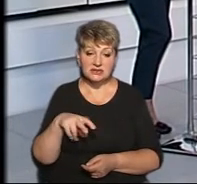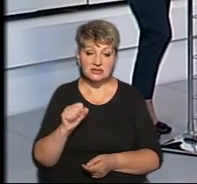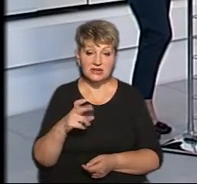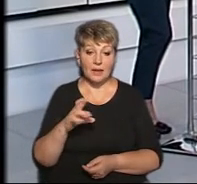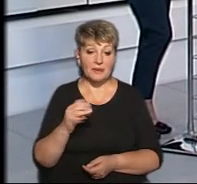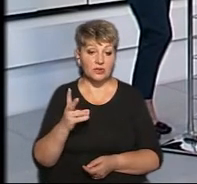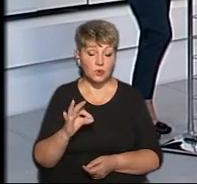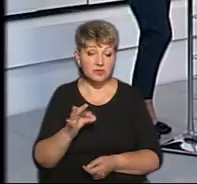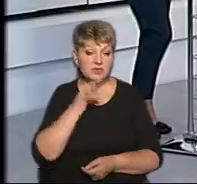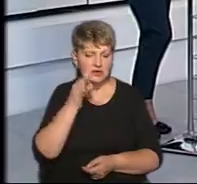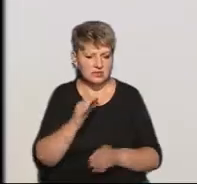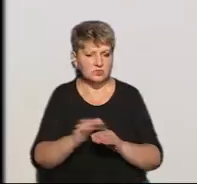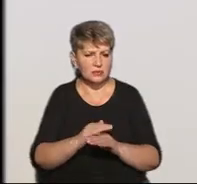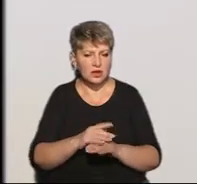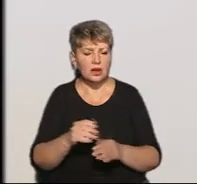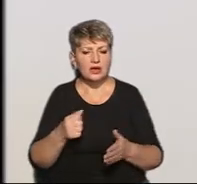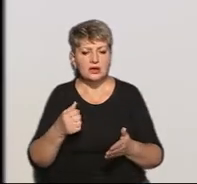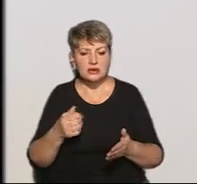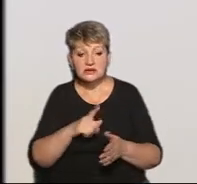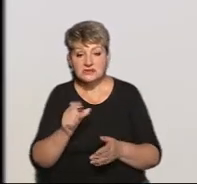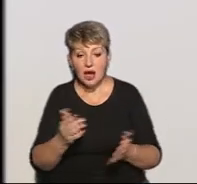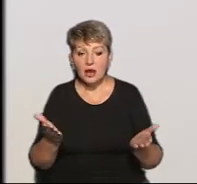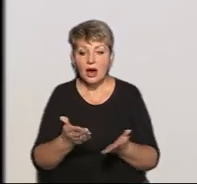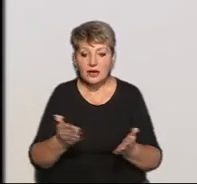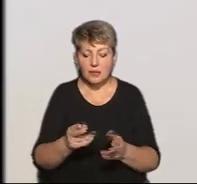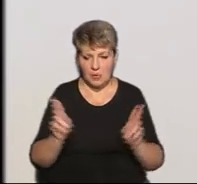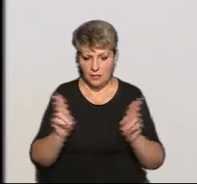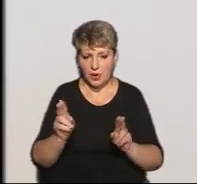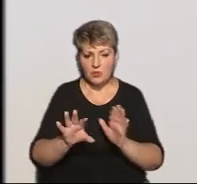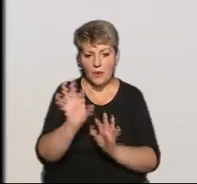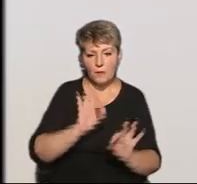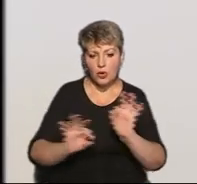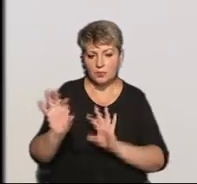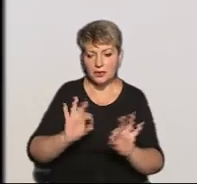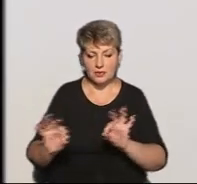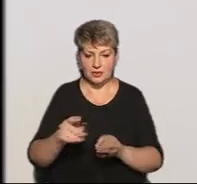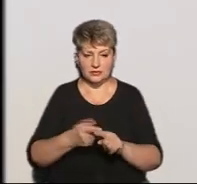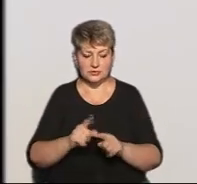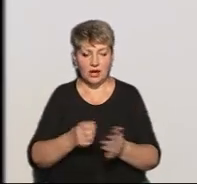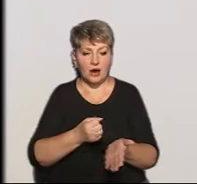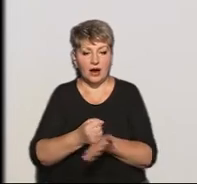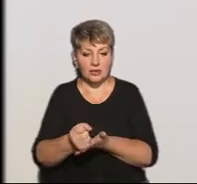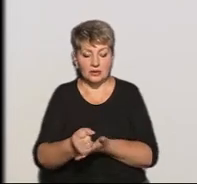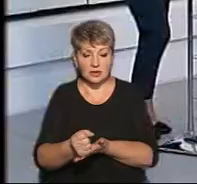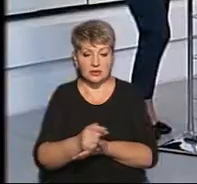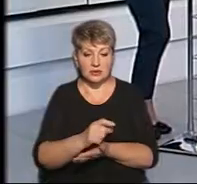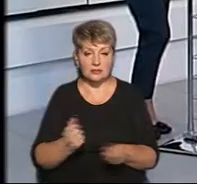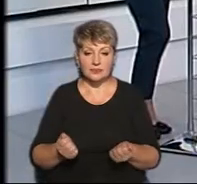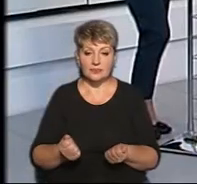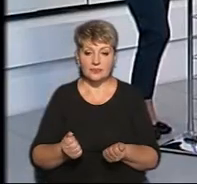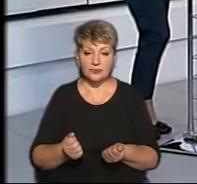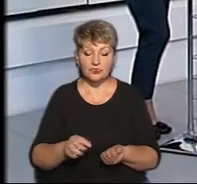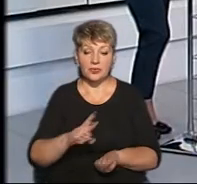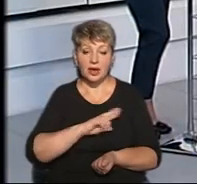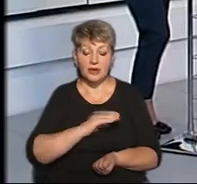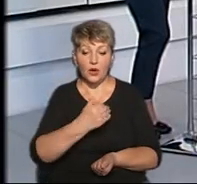Скажіть, будь ласка, за якими критеріями добираються кандидати у депутати від вашої політичної сили з огляду на ці матеріали, які оприлюднені у пресі?